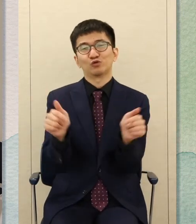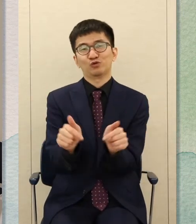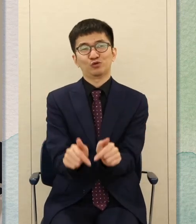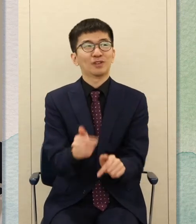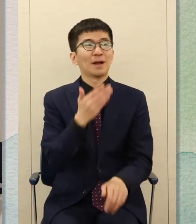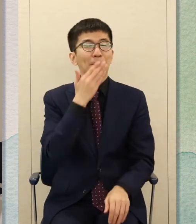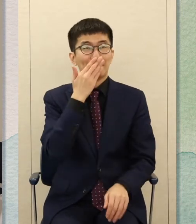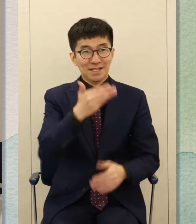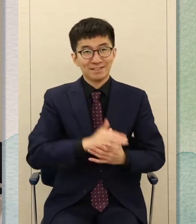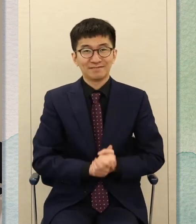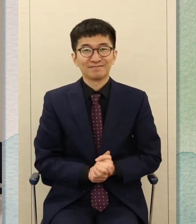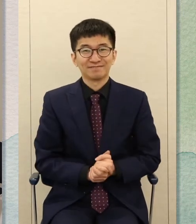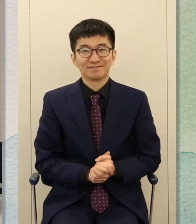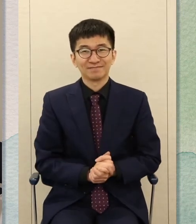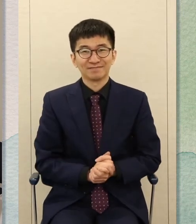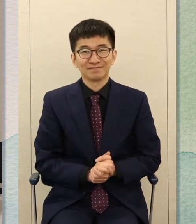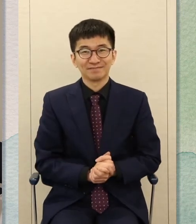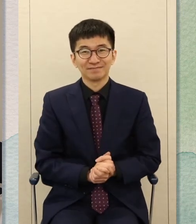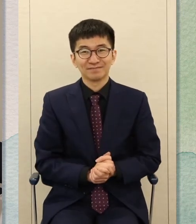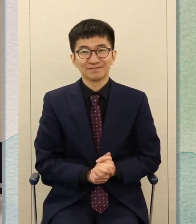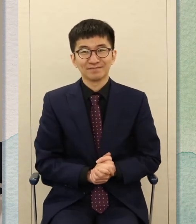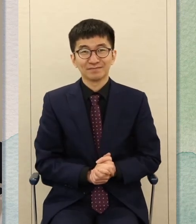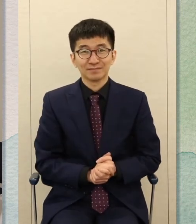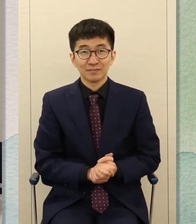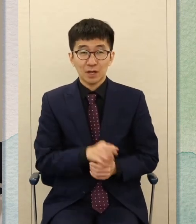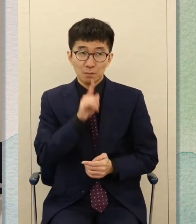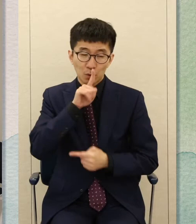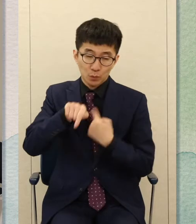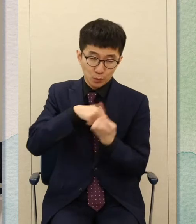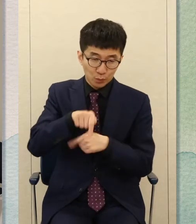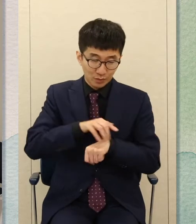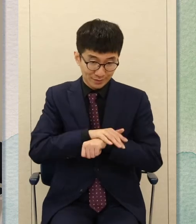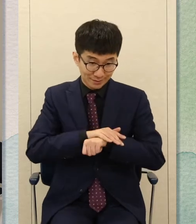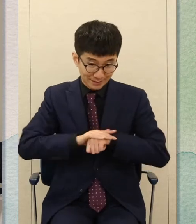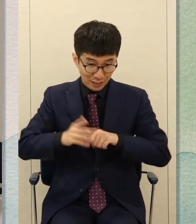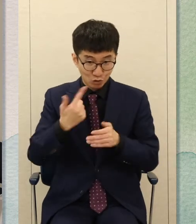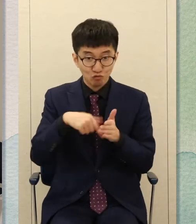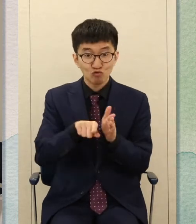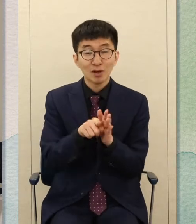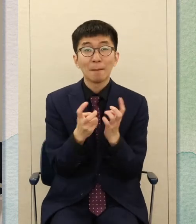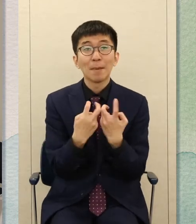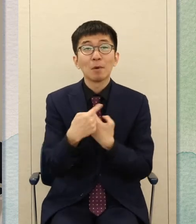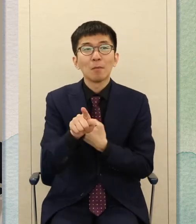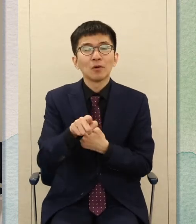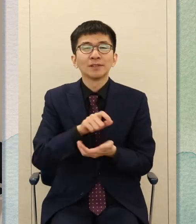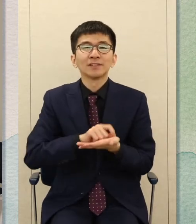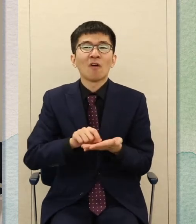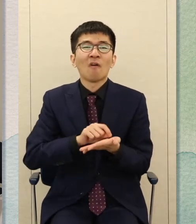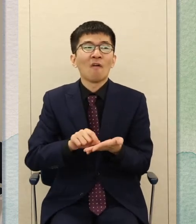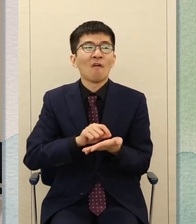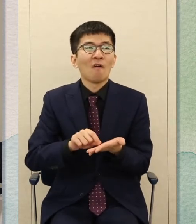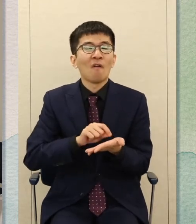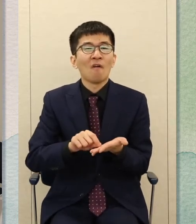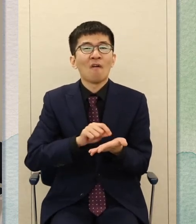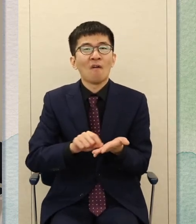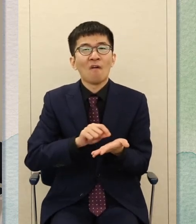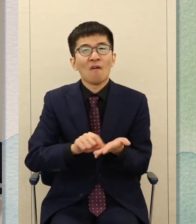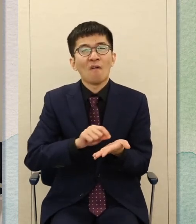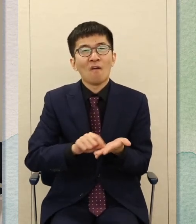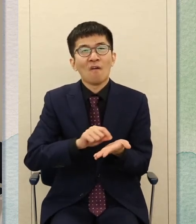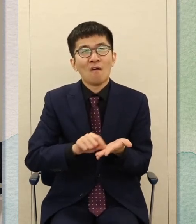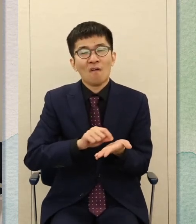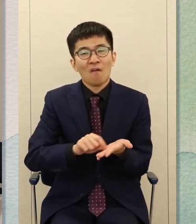예. 그 다음에 말을 조리 있게 하기 위해서의 전제 조건이 바로 예, 메모해서 가져오는 거예요. 내가 하고